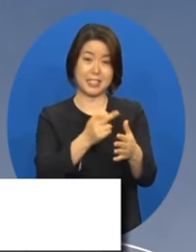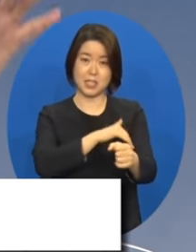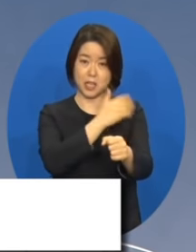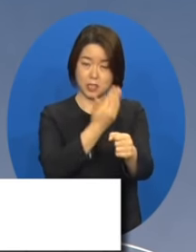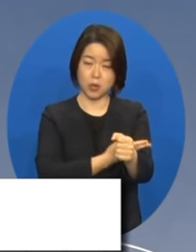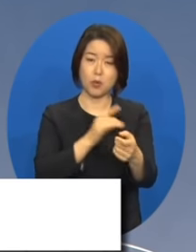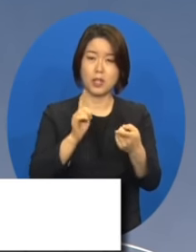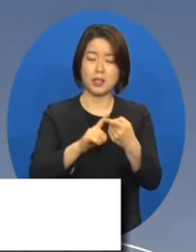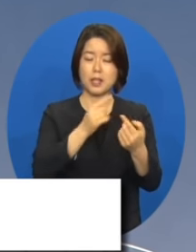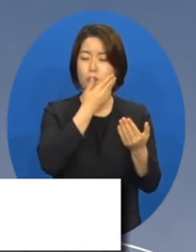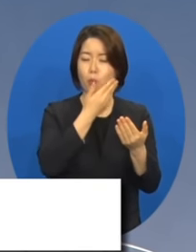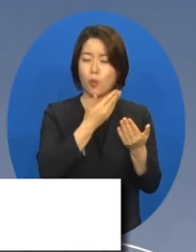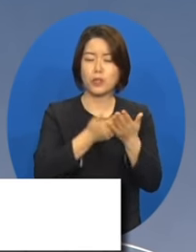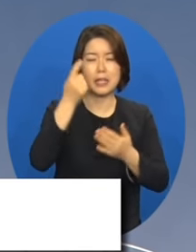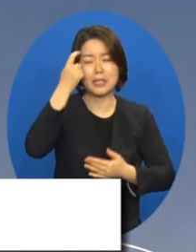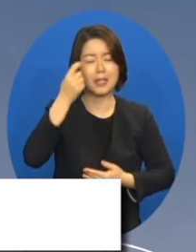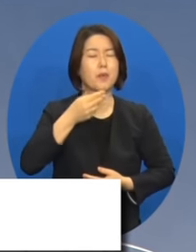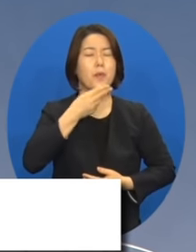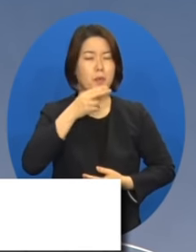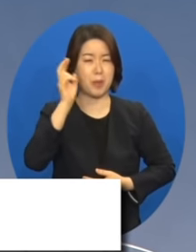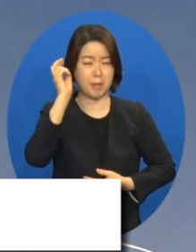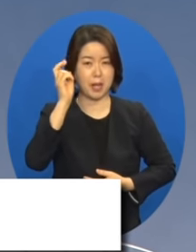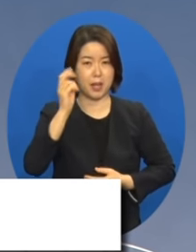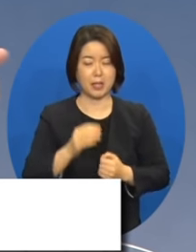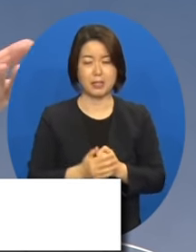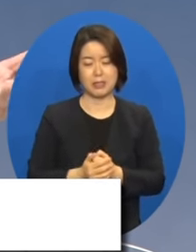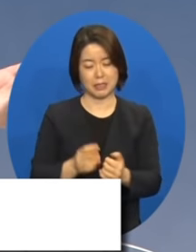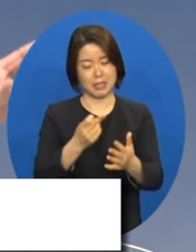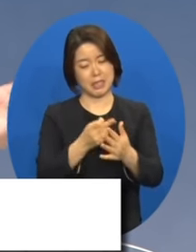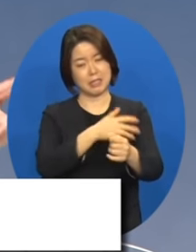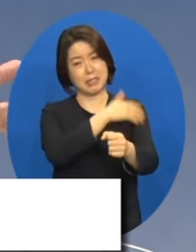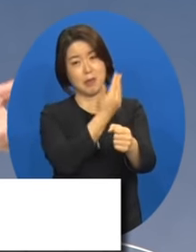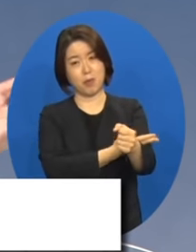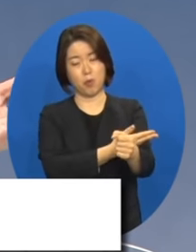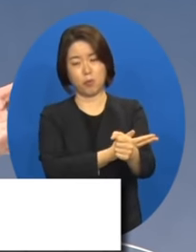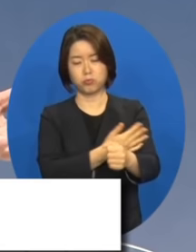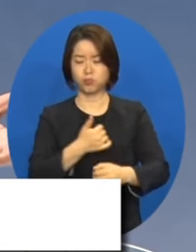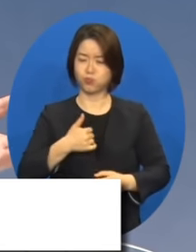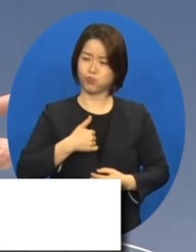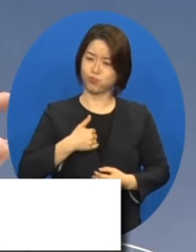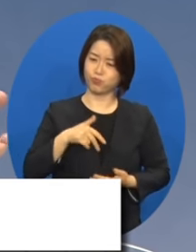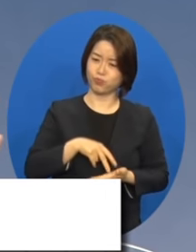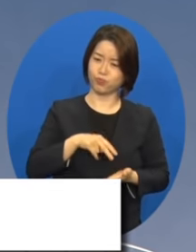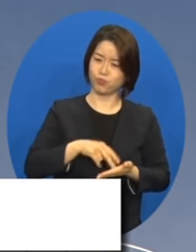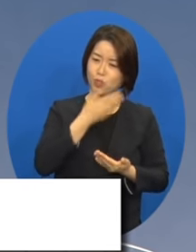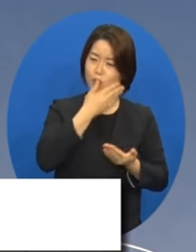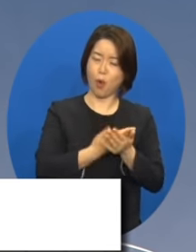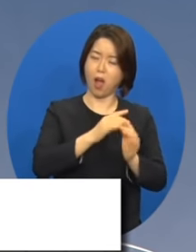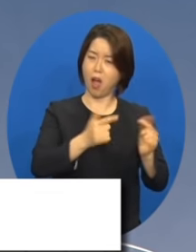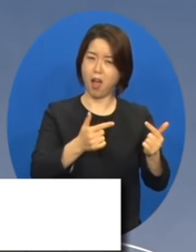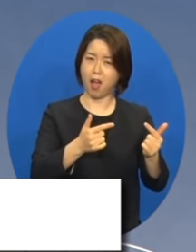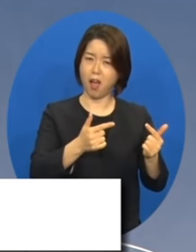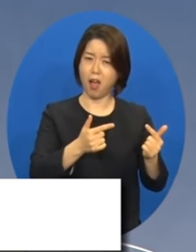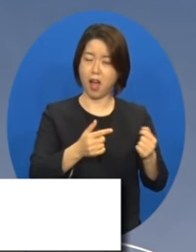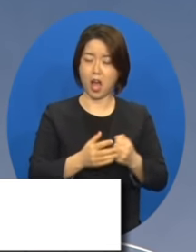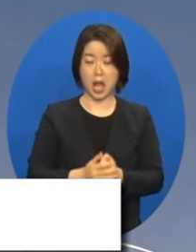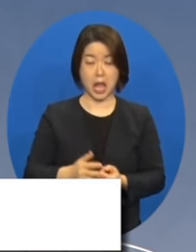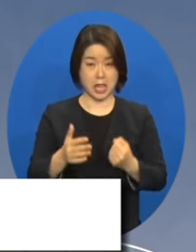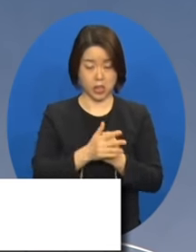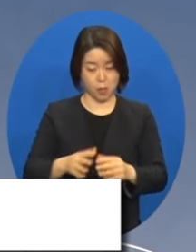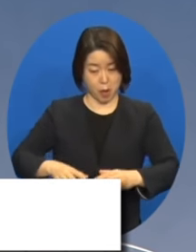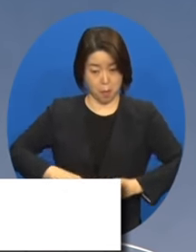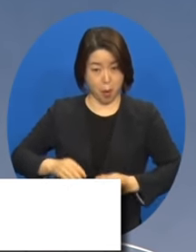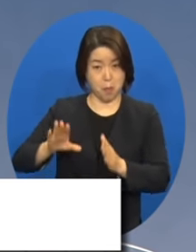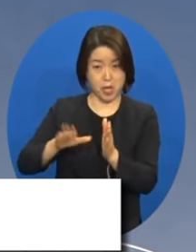생각이 없었기 때문입니다 i 그 장작 원이 뭐가 나에게 중요해 그러니까 배가 고파 쓸 때